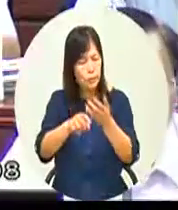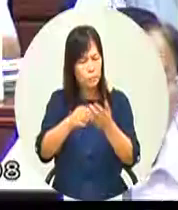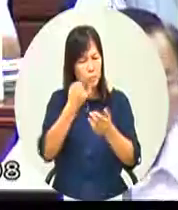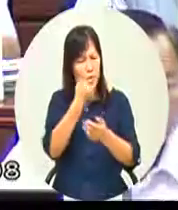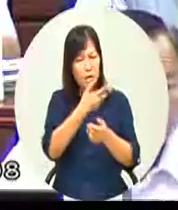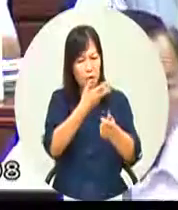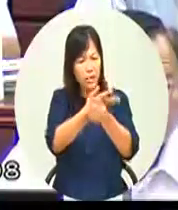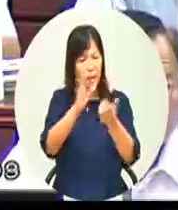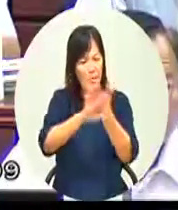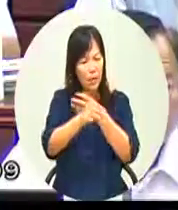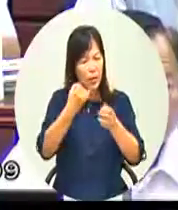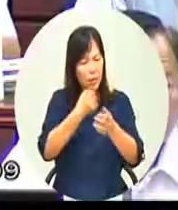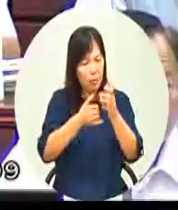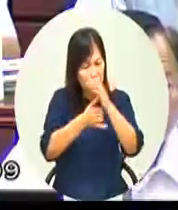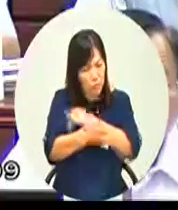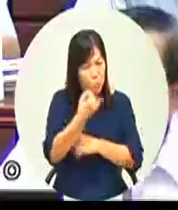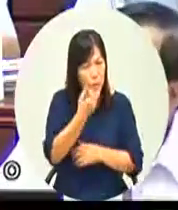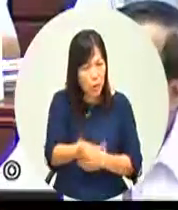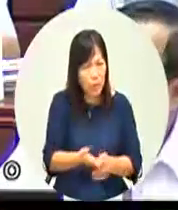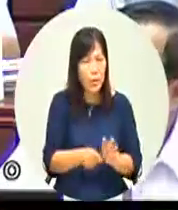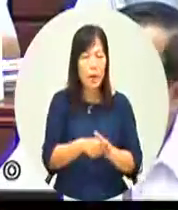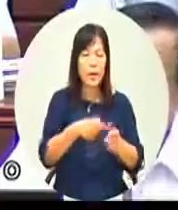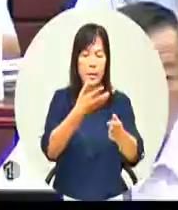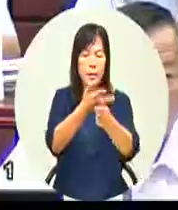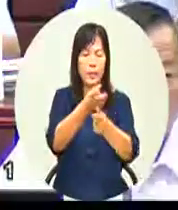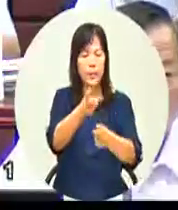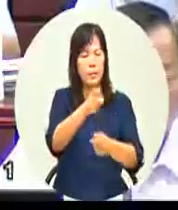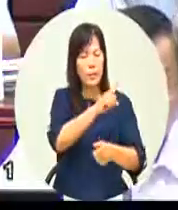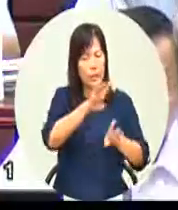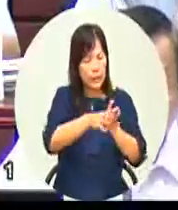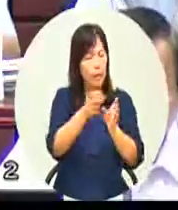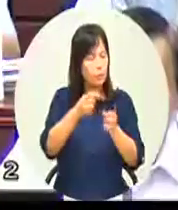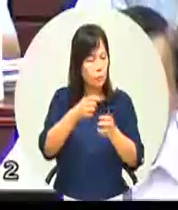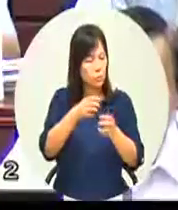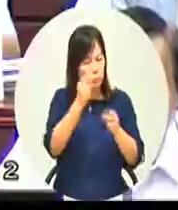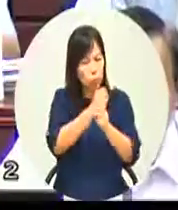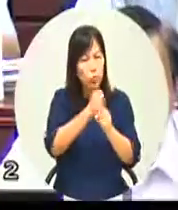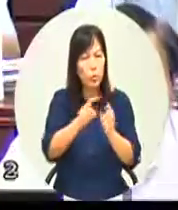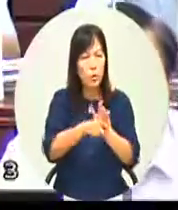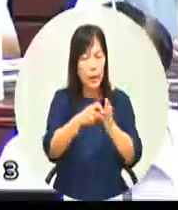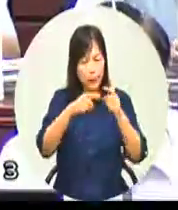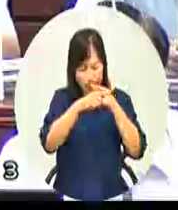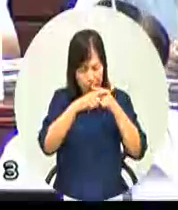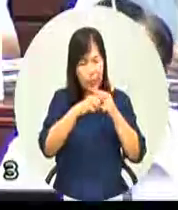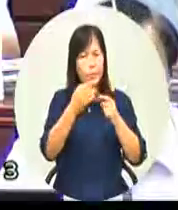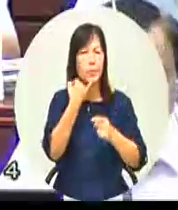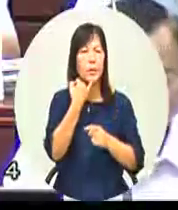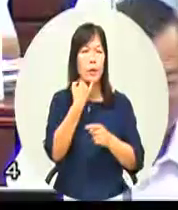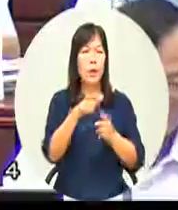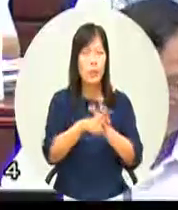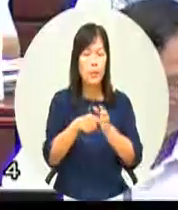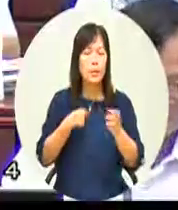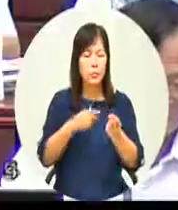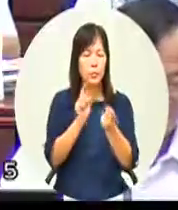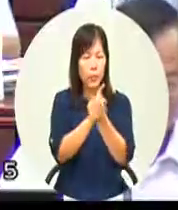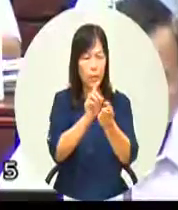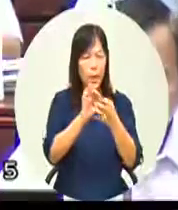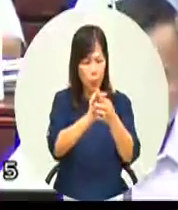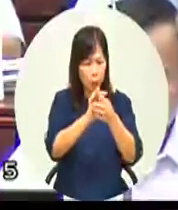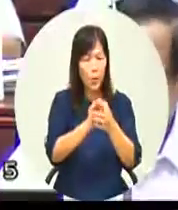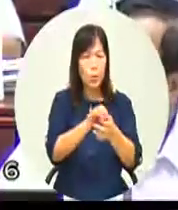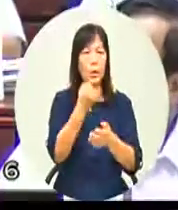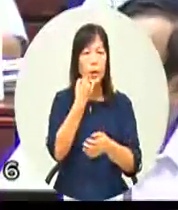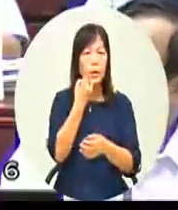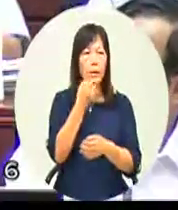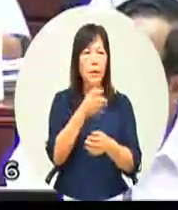可能性。 对，由我们局里起个头， 可以，没有 问题，来探讨这个可行性。 好，这个我们可以去跟他们接洽啦，看有没有这个可能性。我们也